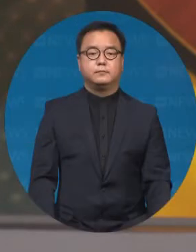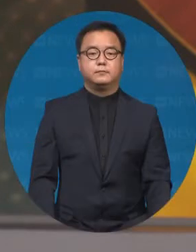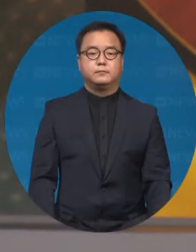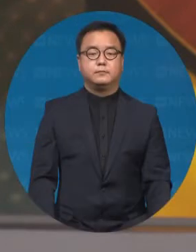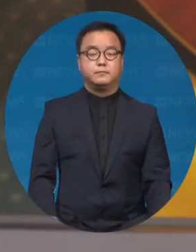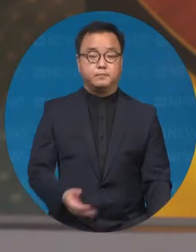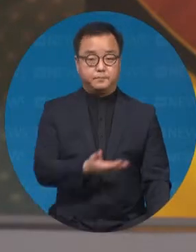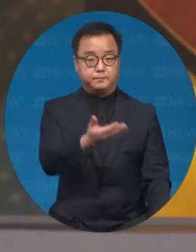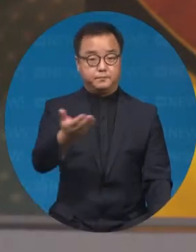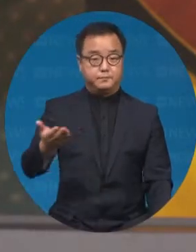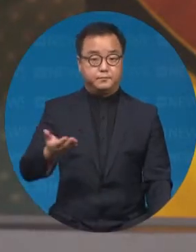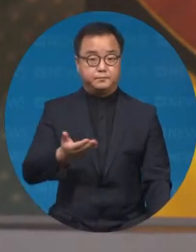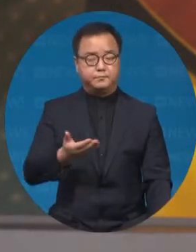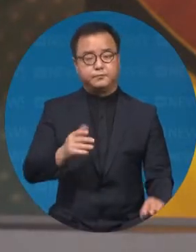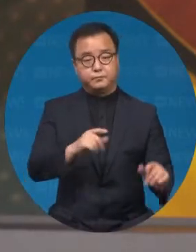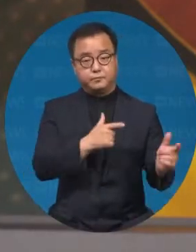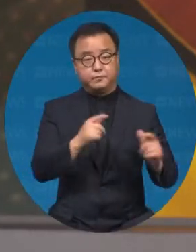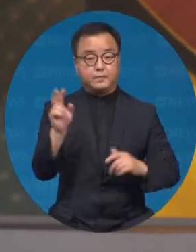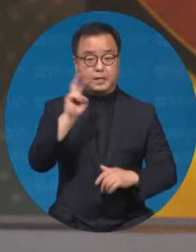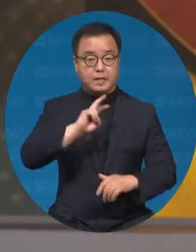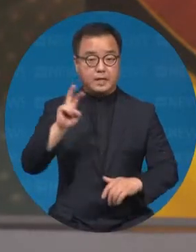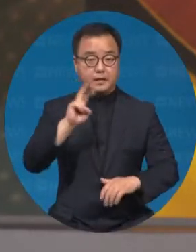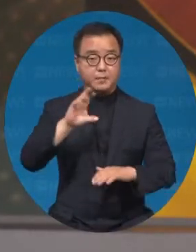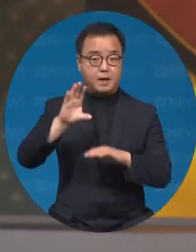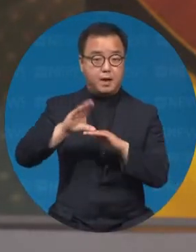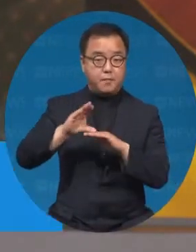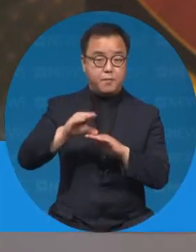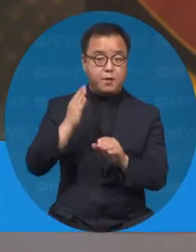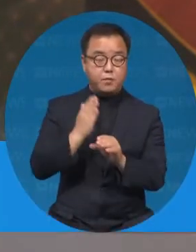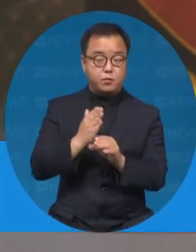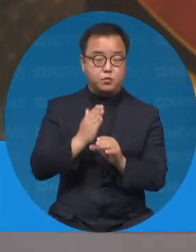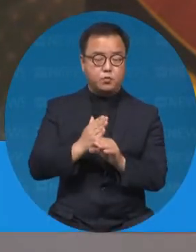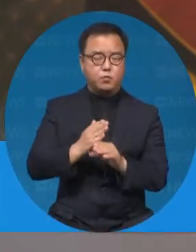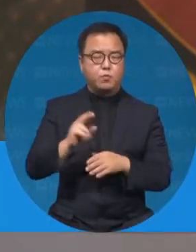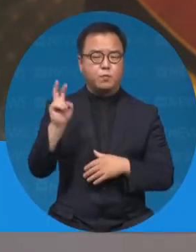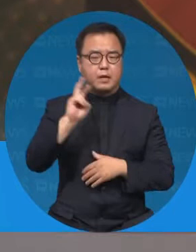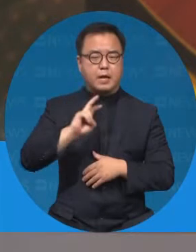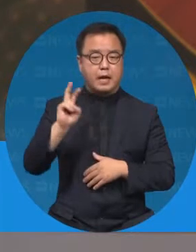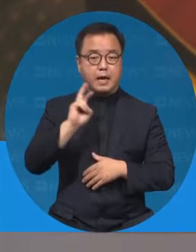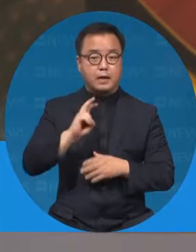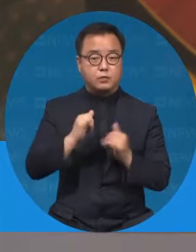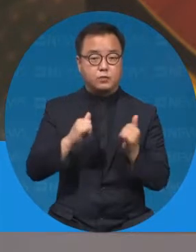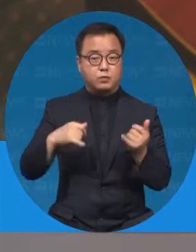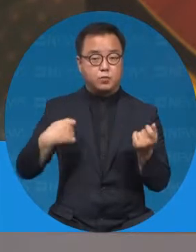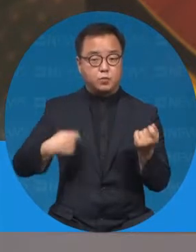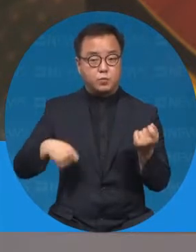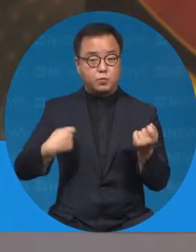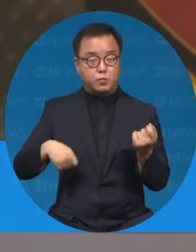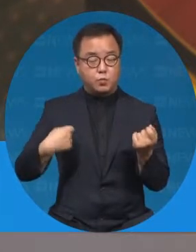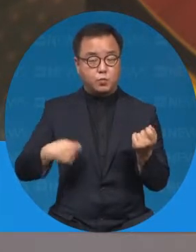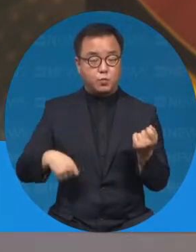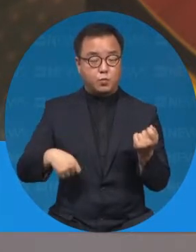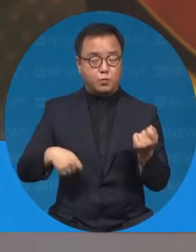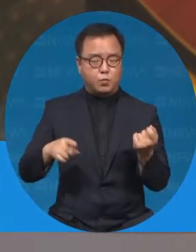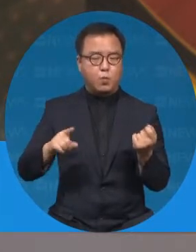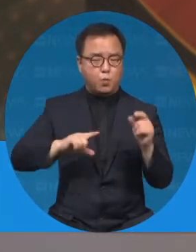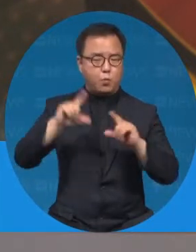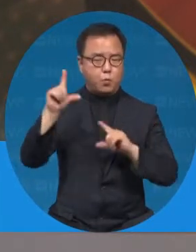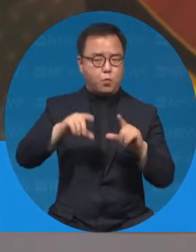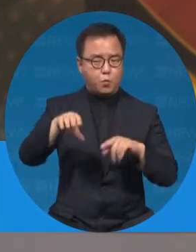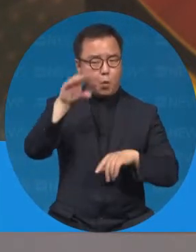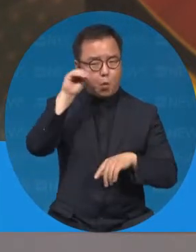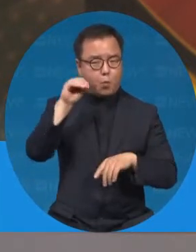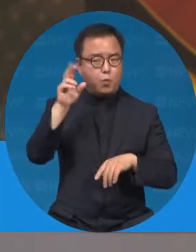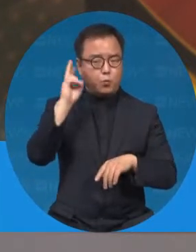네, 시청자분들께서는 여러 음악 프로그램에서 가수들의 노래를 반주하는 어쿠스틱 기타, 소위 통기타에 익숙하실 겁니다.